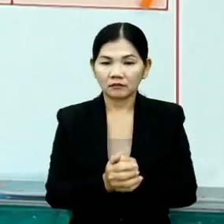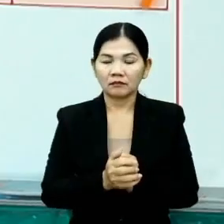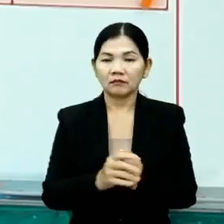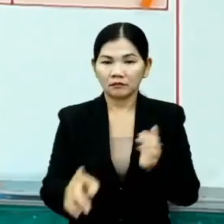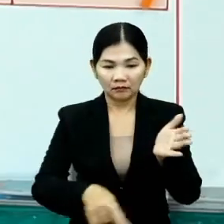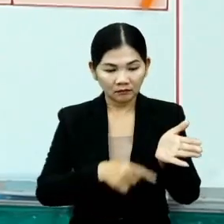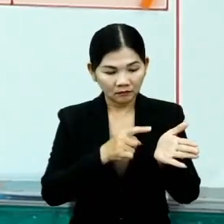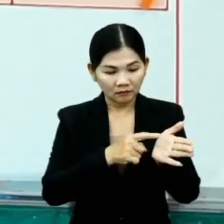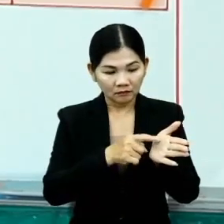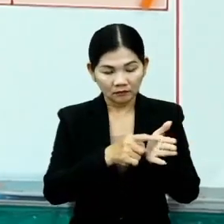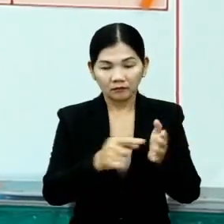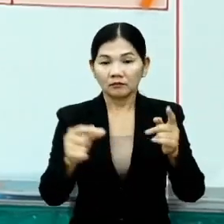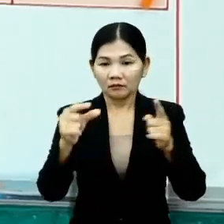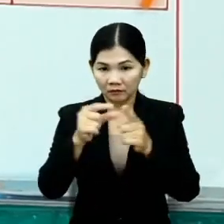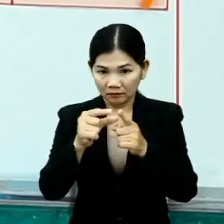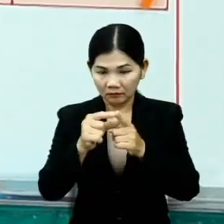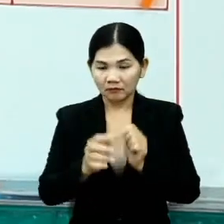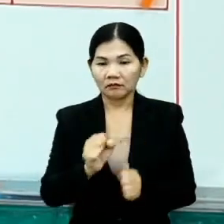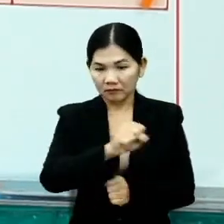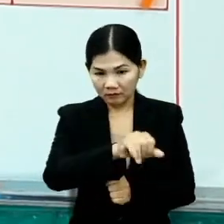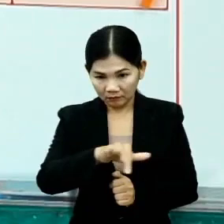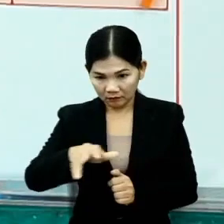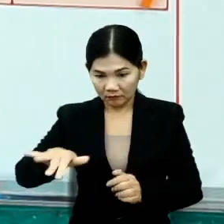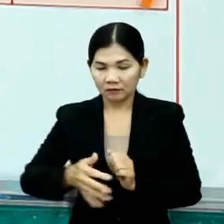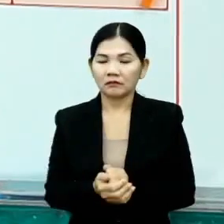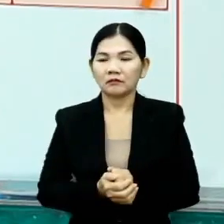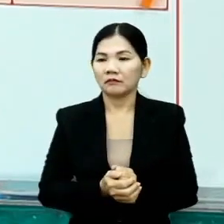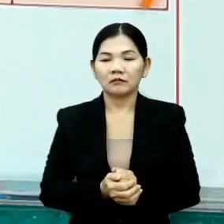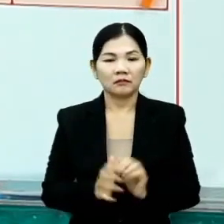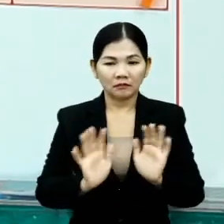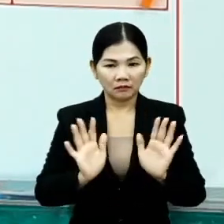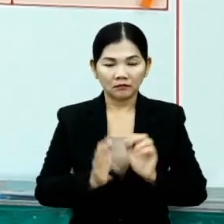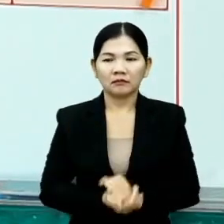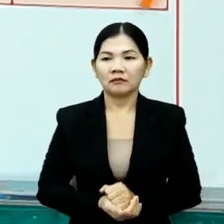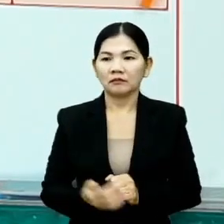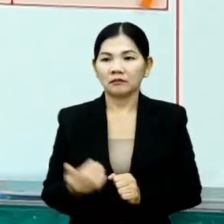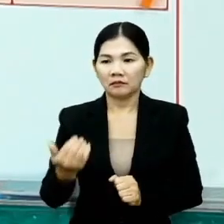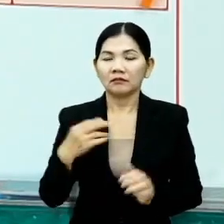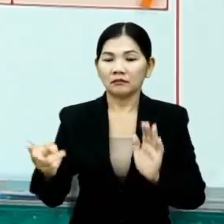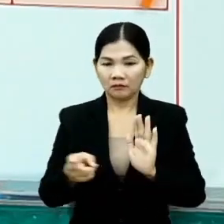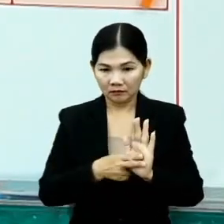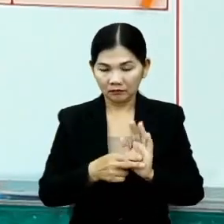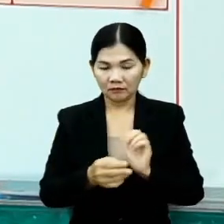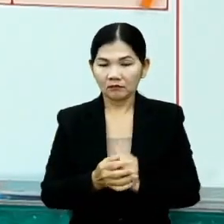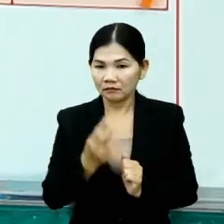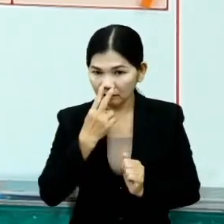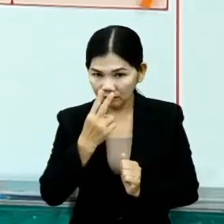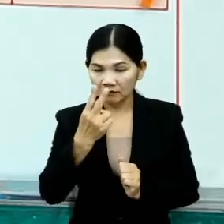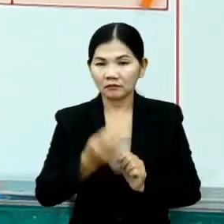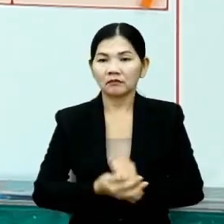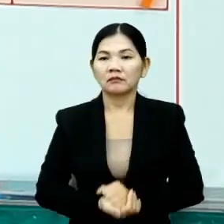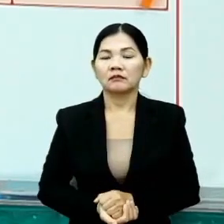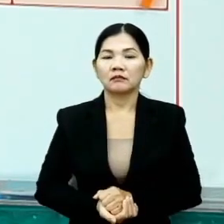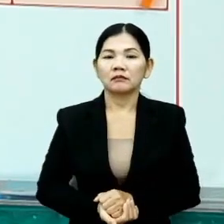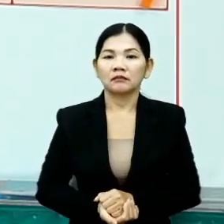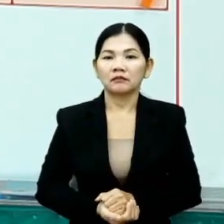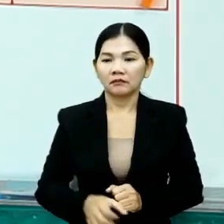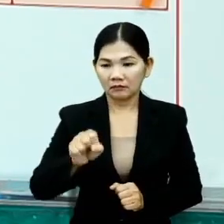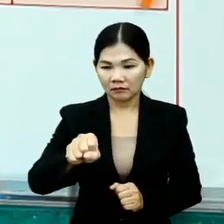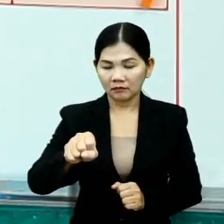ង្អុលដៃចង្អុលឲ្យចំតួអក្សរយើងអត់អានបន្លំទេកូនណាអានឲ្យច្បាស់ច្បាស់កូនមើលមកអ្នកគ្រូ